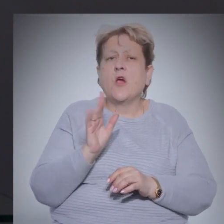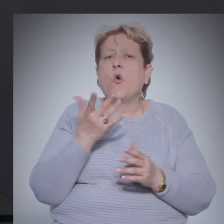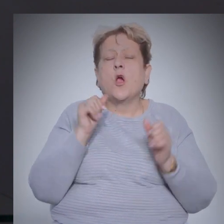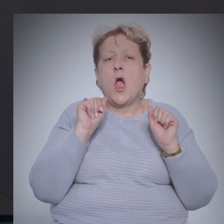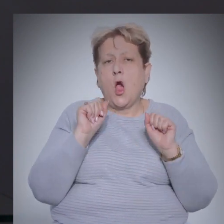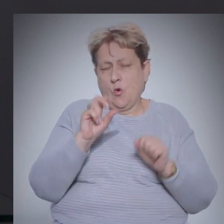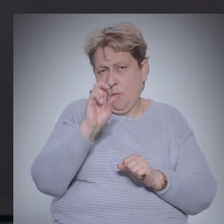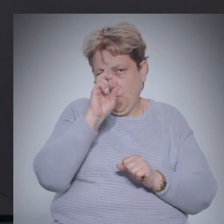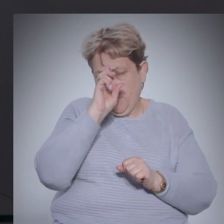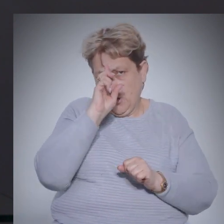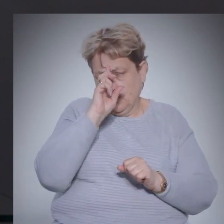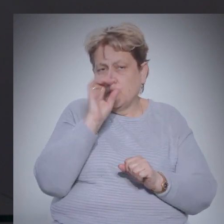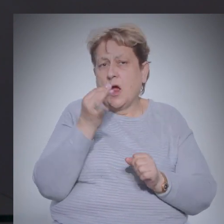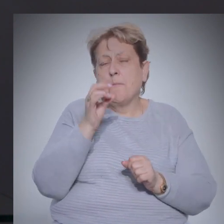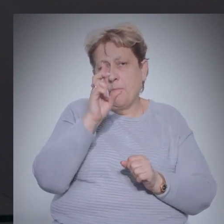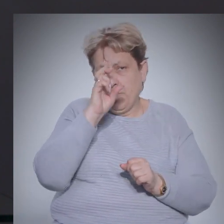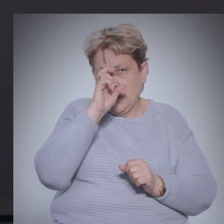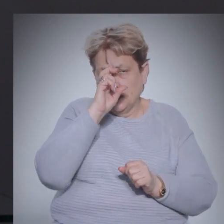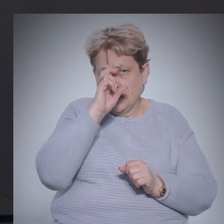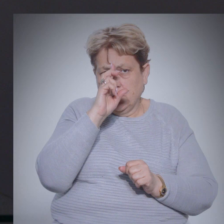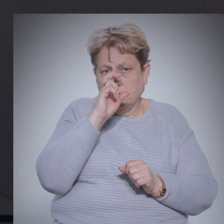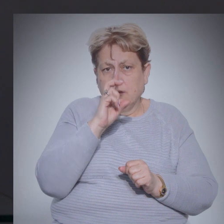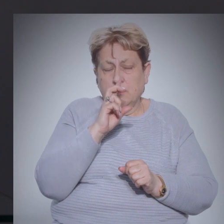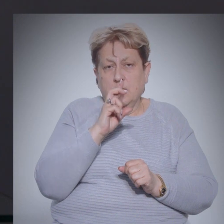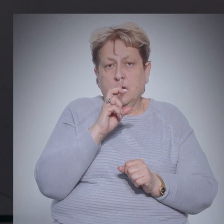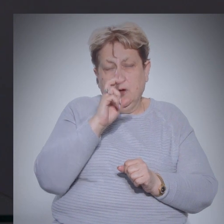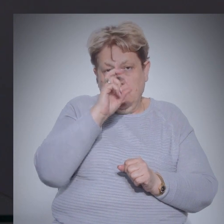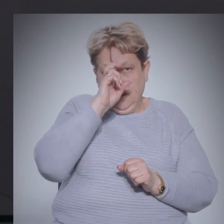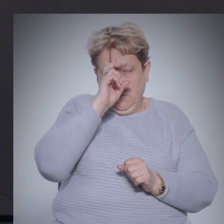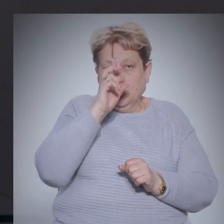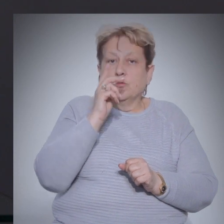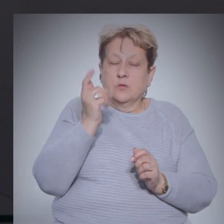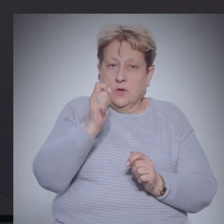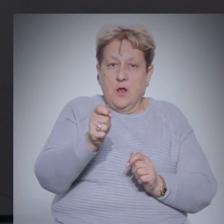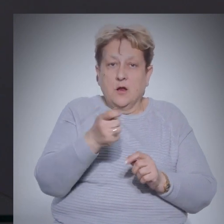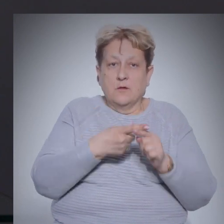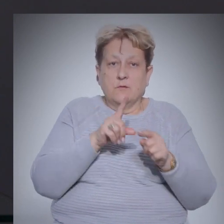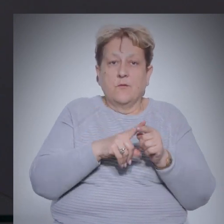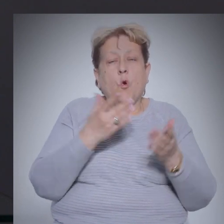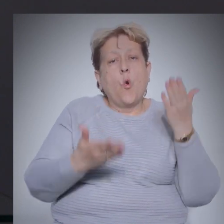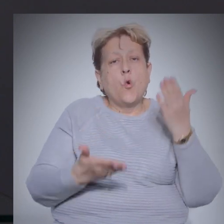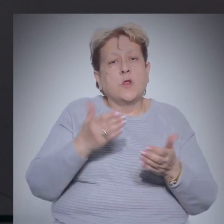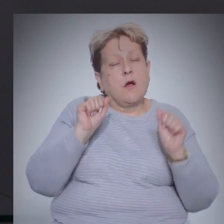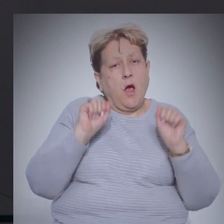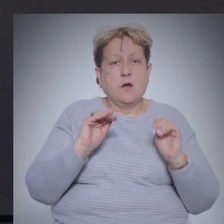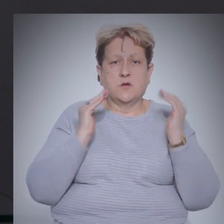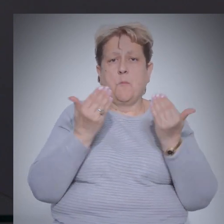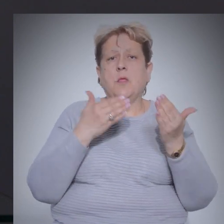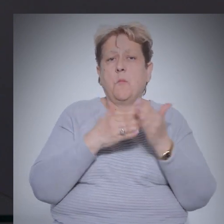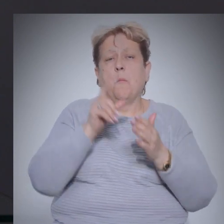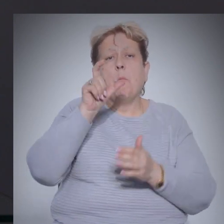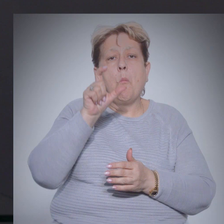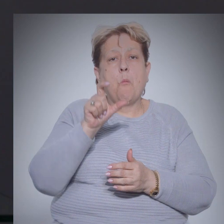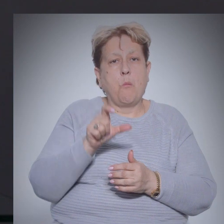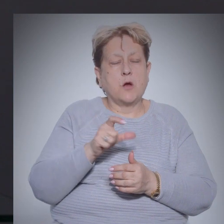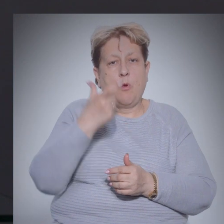նպատակ չէ, որ կարող է պետությունը դնել կամ պետությունը դնել և որոշել, որ որինակ կարել է